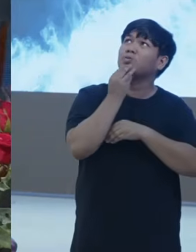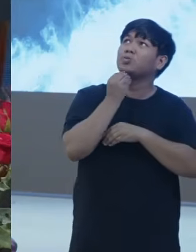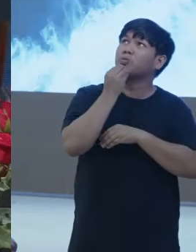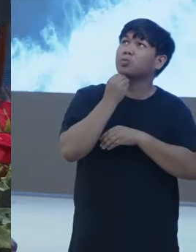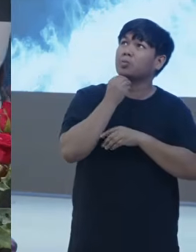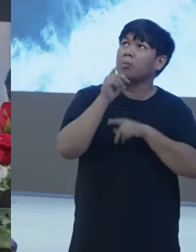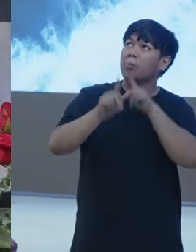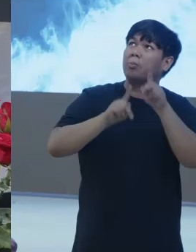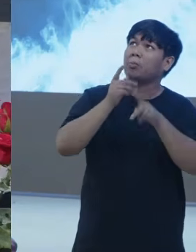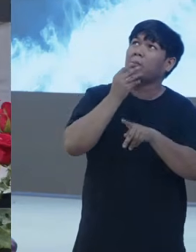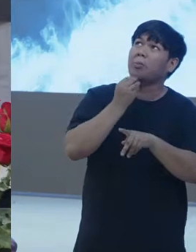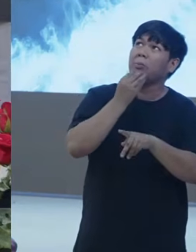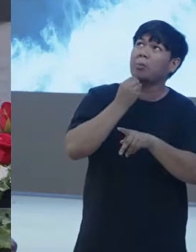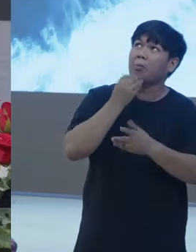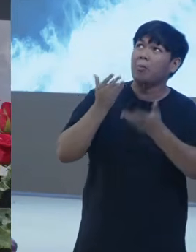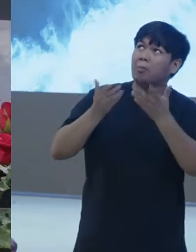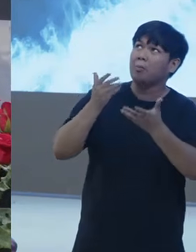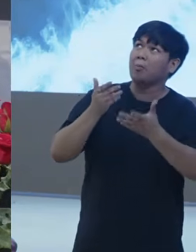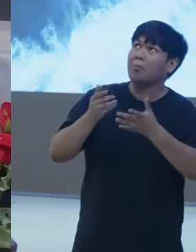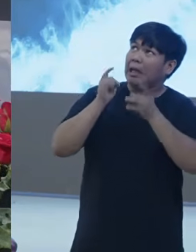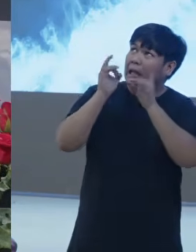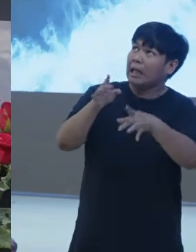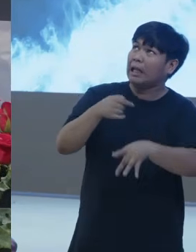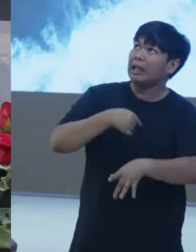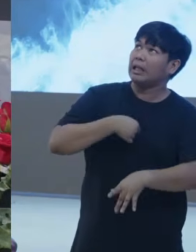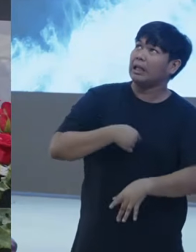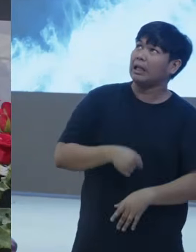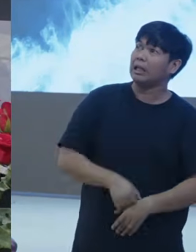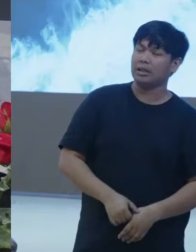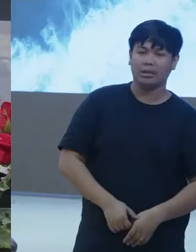kisa sa pagpapatawad sa kapwa niyang makasalanan.